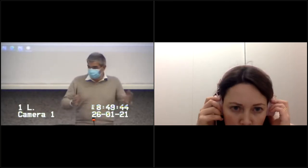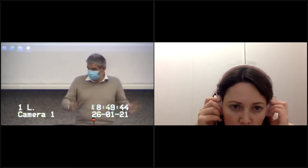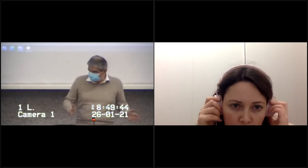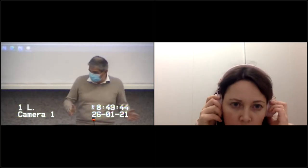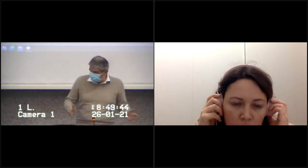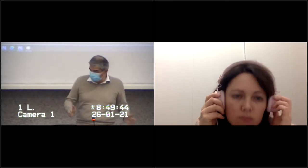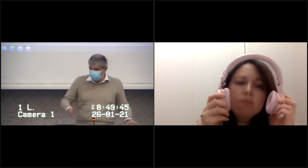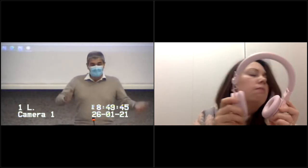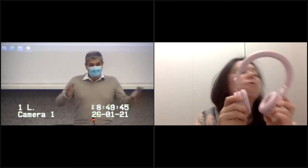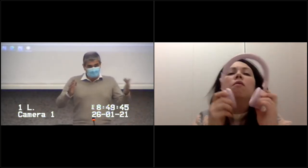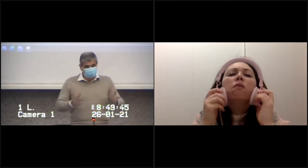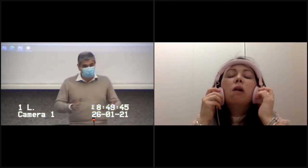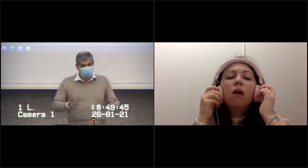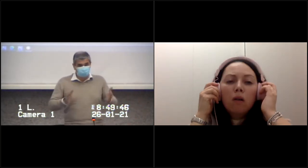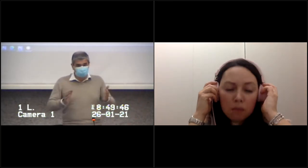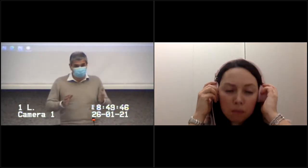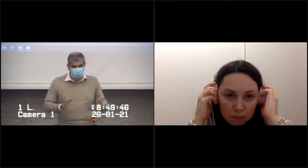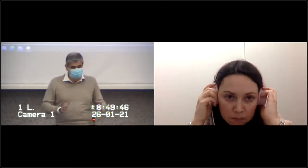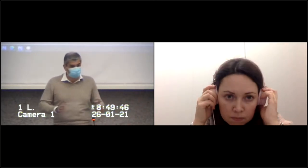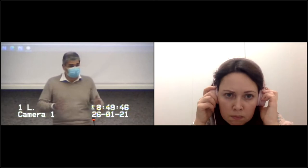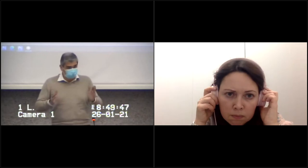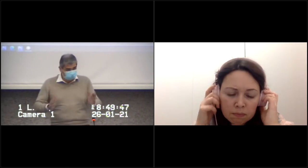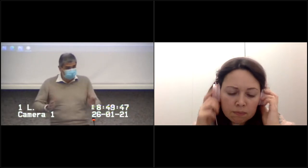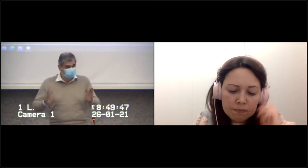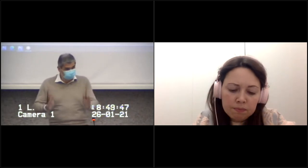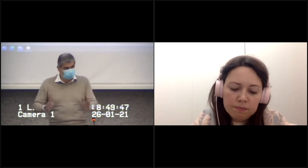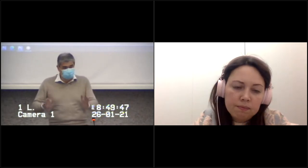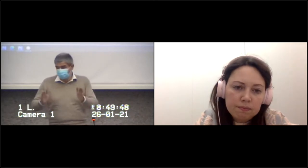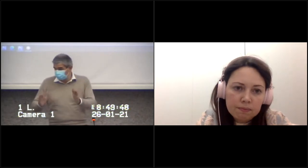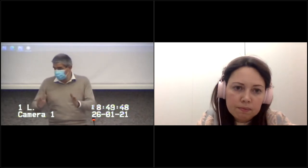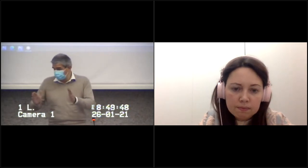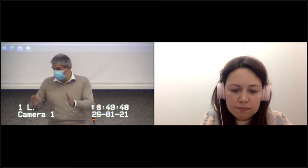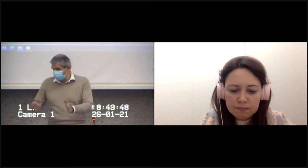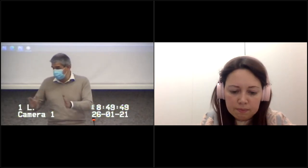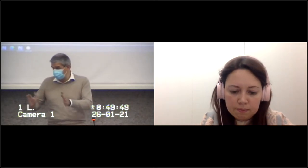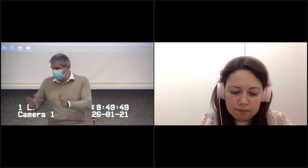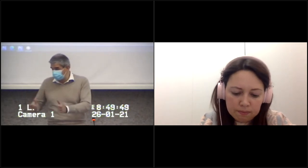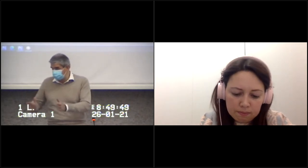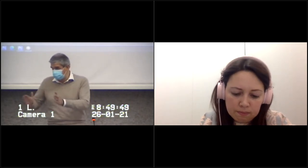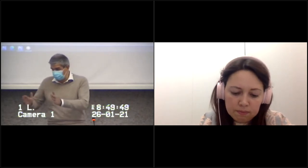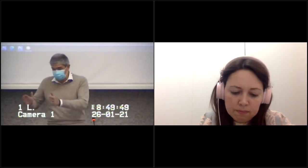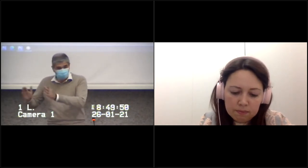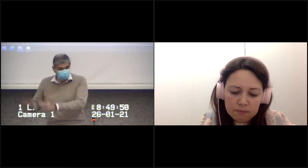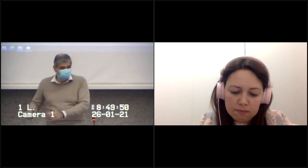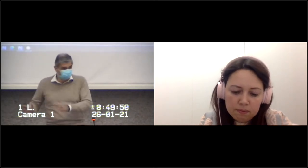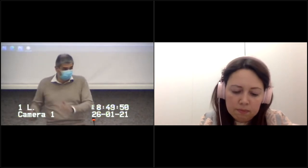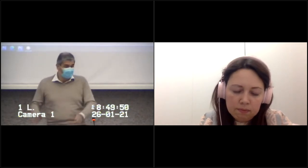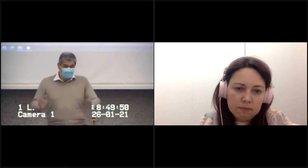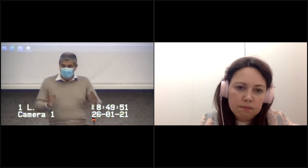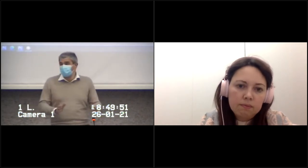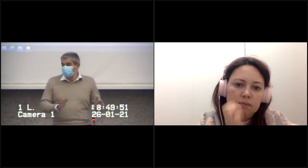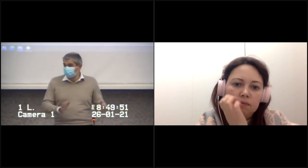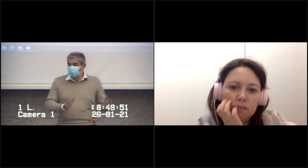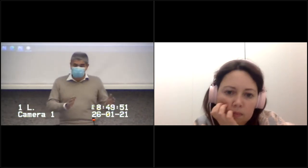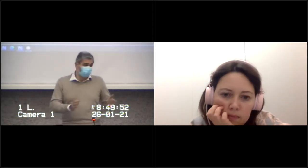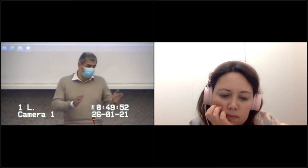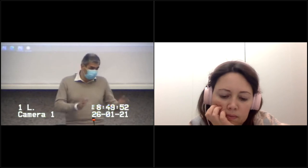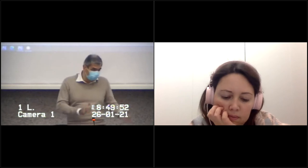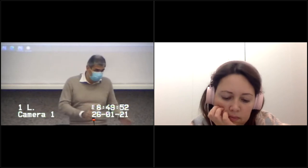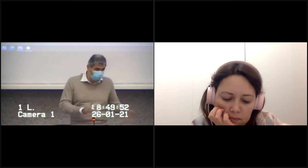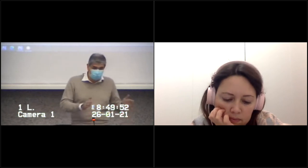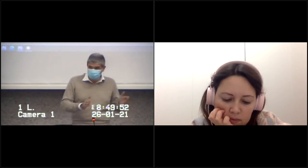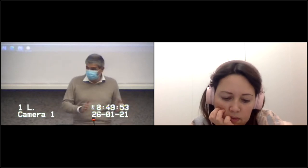l'applicazione su tutto il territorio, consente l'individuazione anche di soli edifici che potrebbero beneficiare di questa implementazione, come prevede